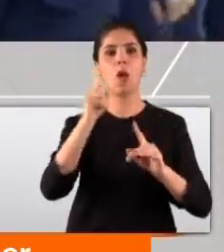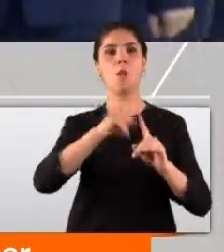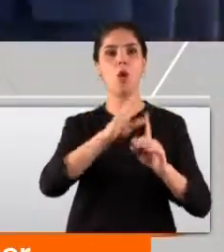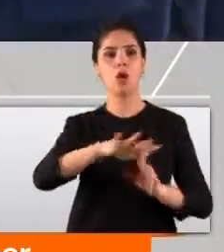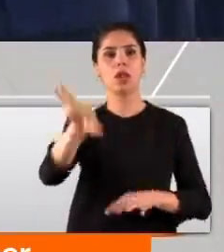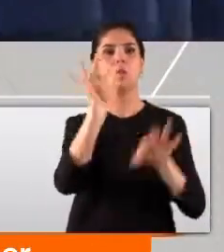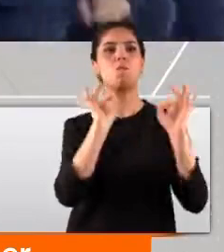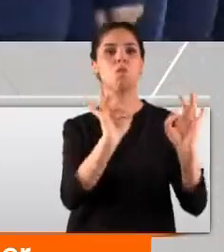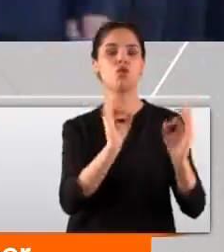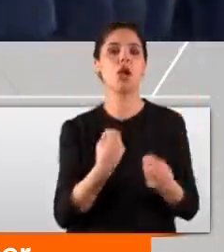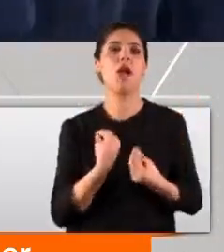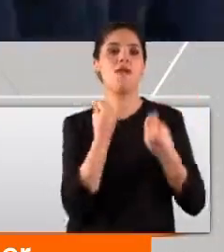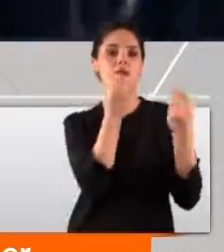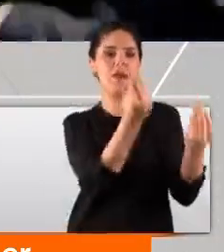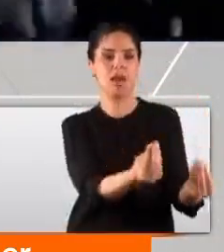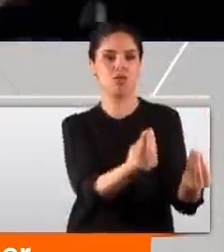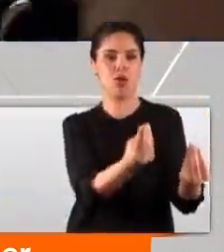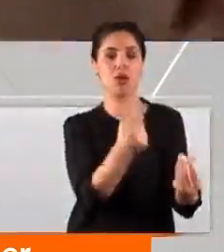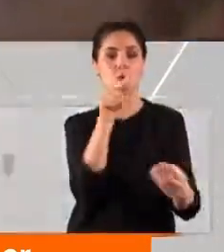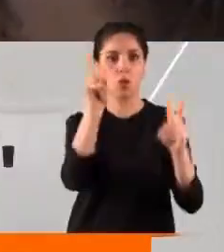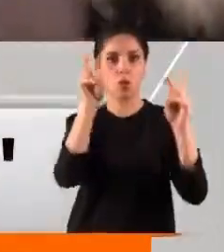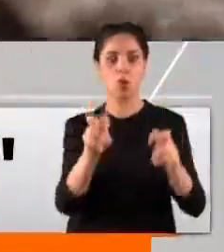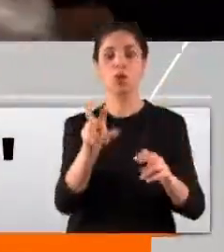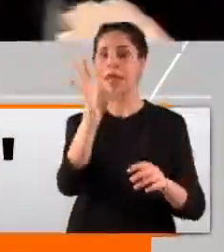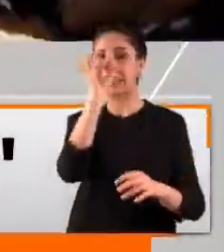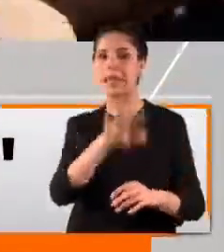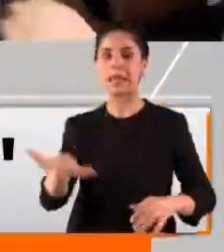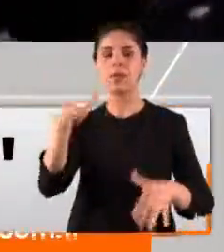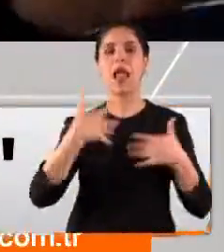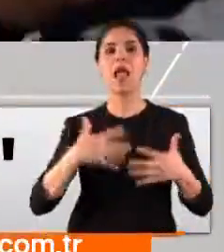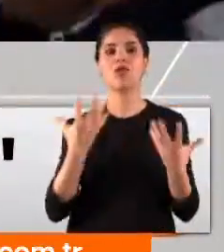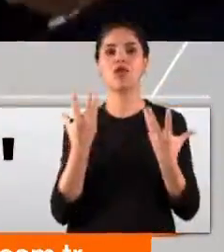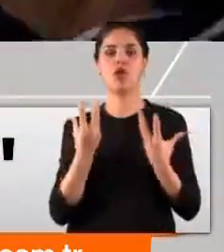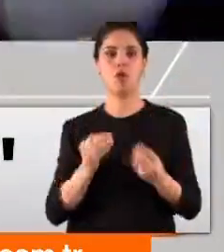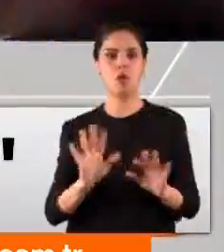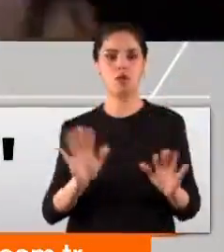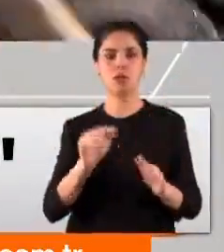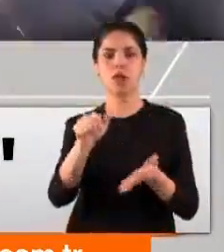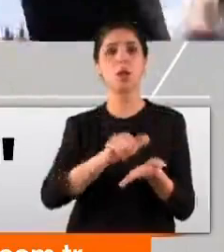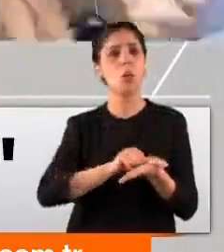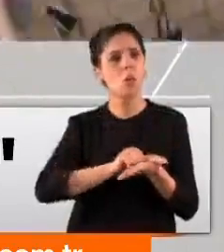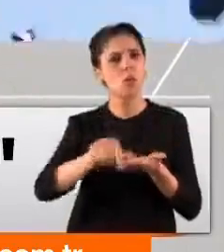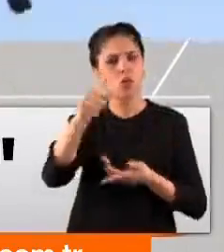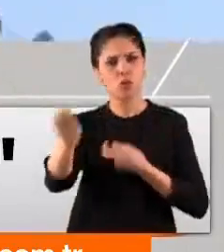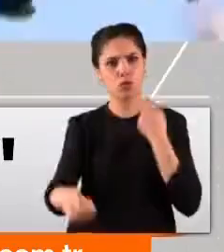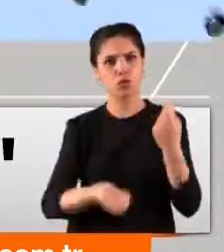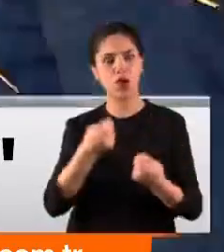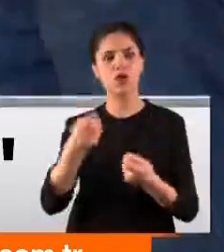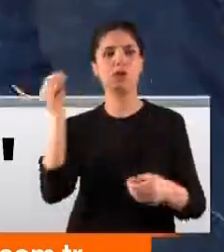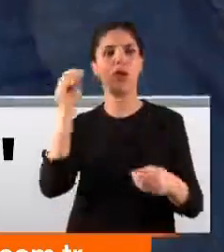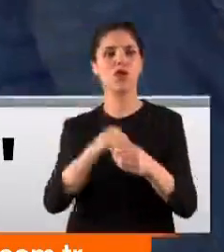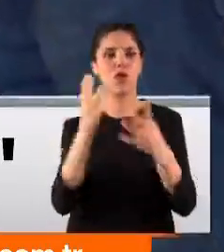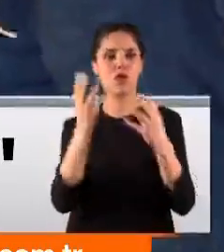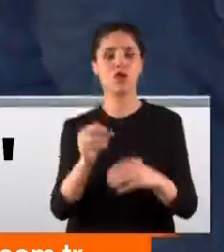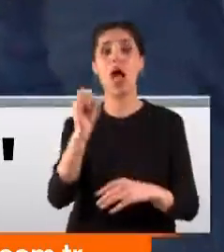mutlaka vereceğiz. Bu konuda hiç kimsenin endişesi olmasın. Bütün bu çalışmalar neticelenecek.